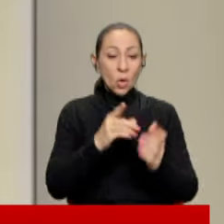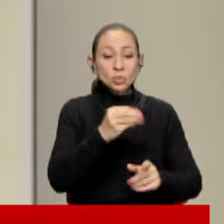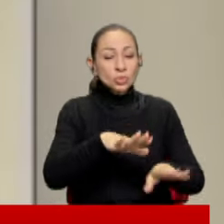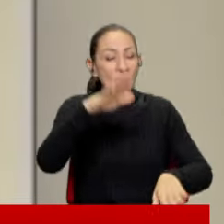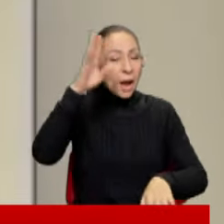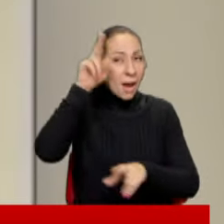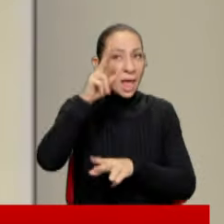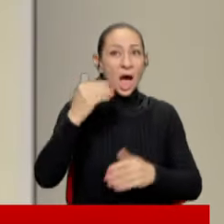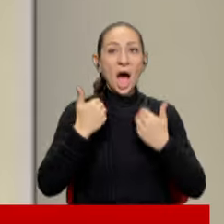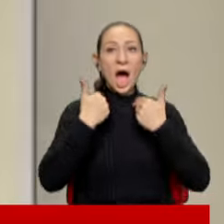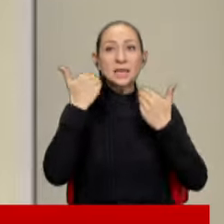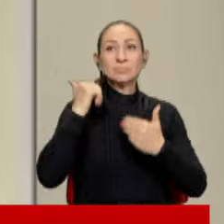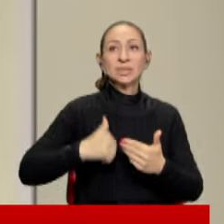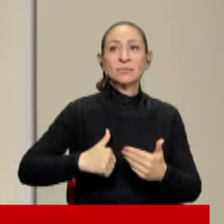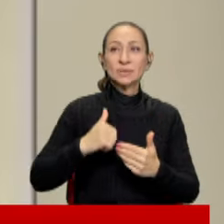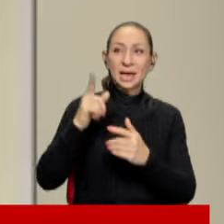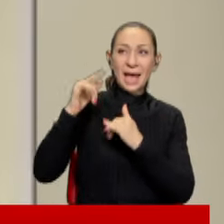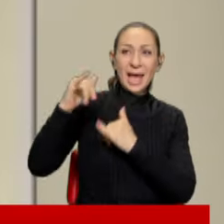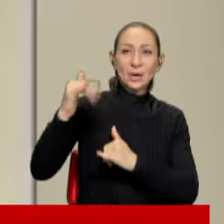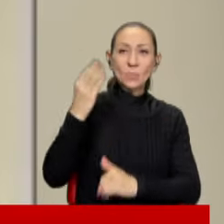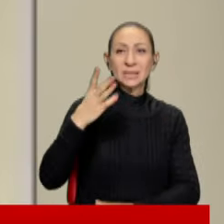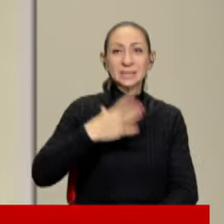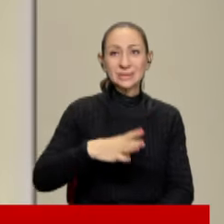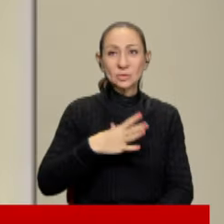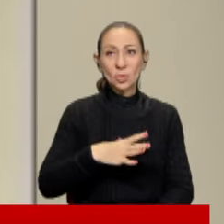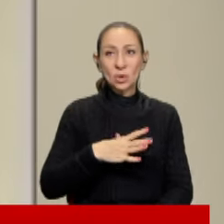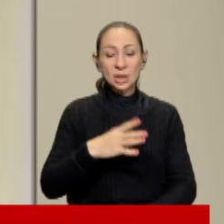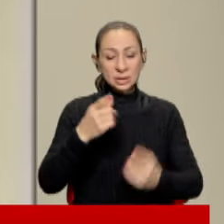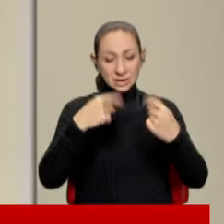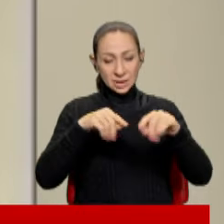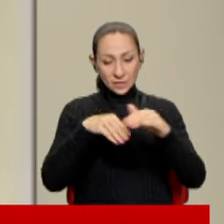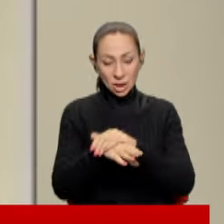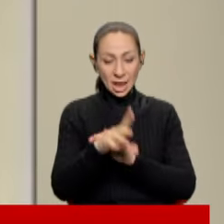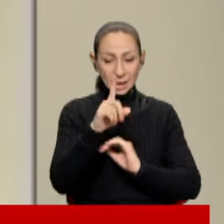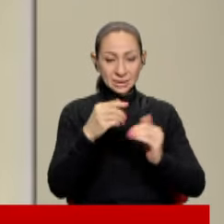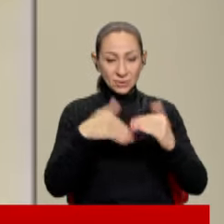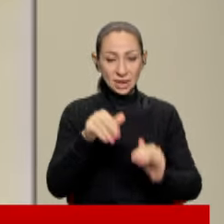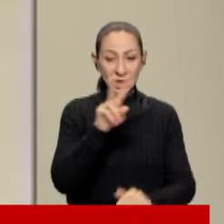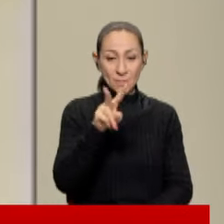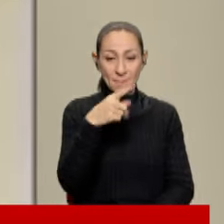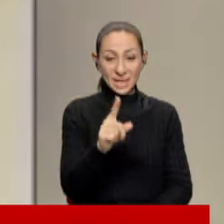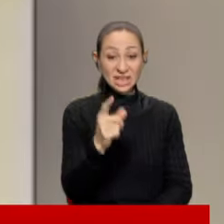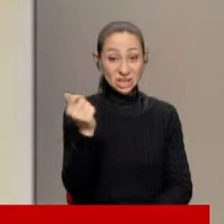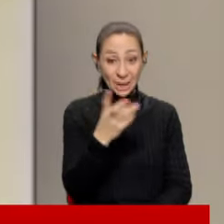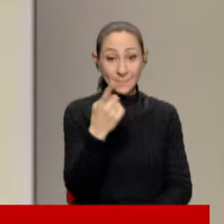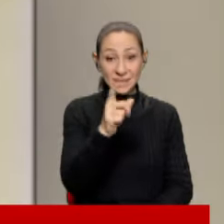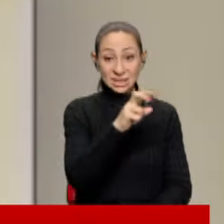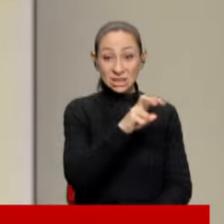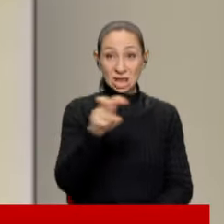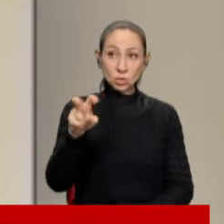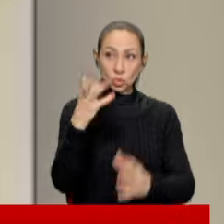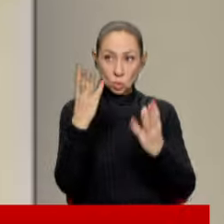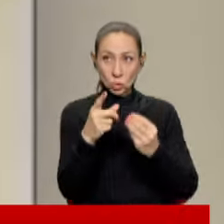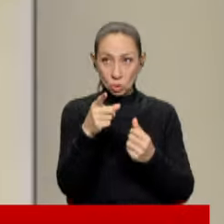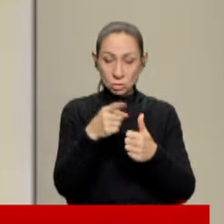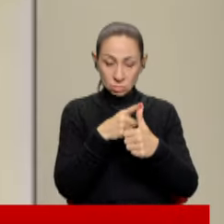beri gördüğü hakim savcı amcalardan bir tanesi olacak. Sınava giriyor. İlk sınavda 20 bin kişiden 1800.